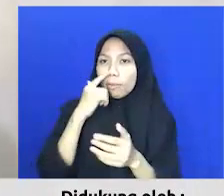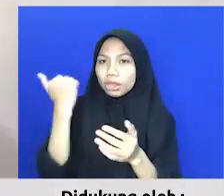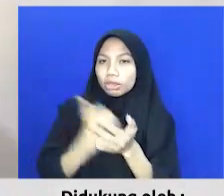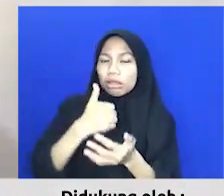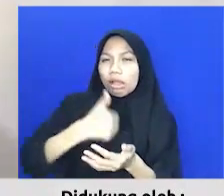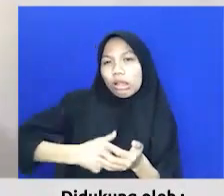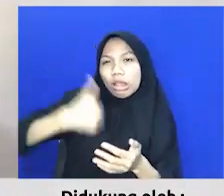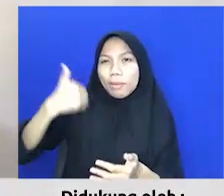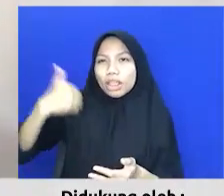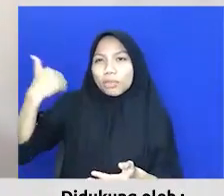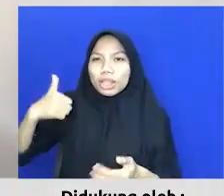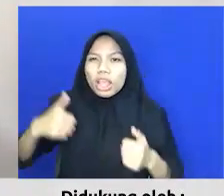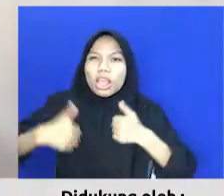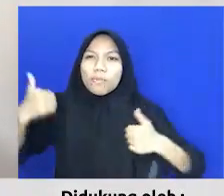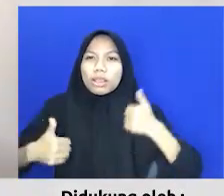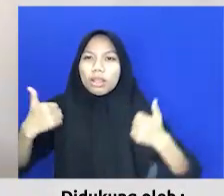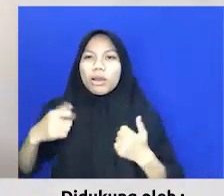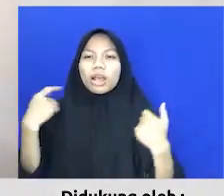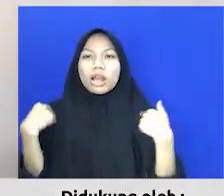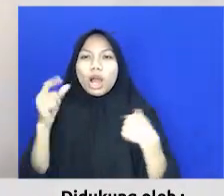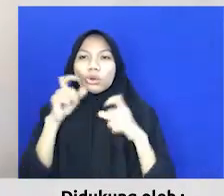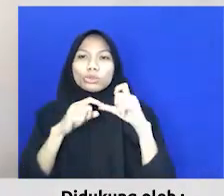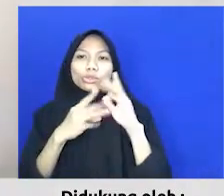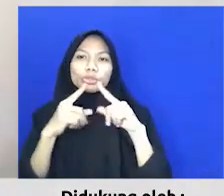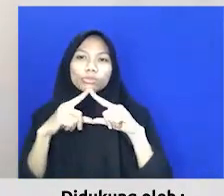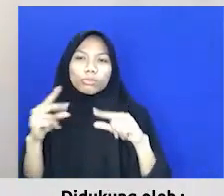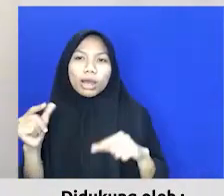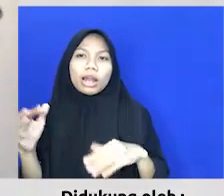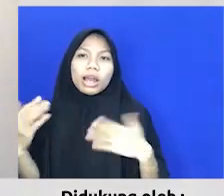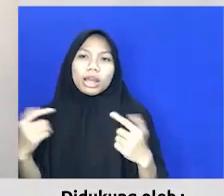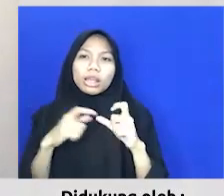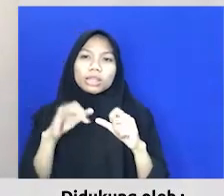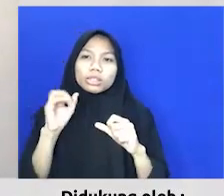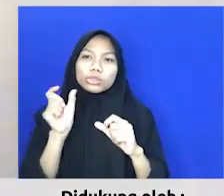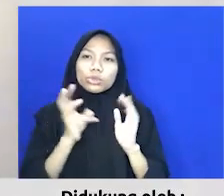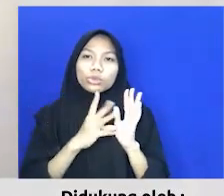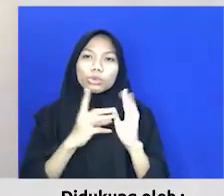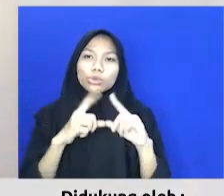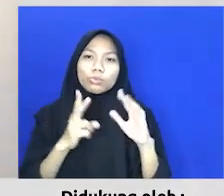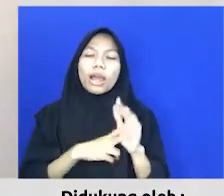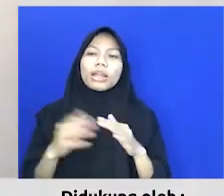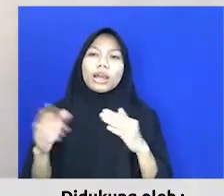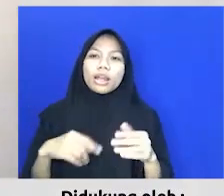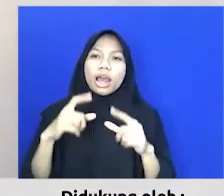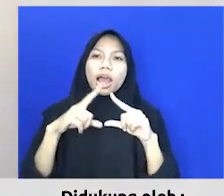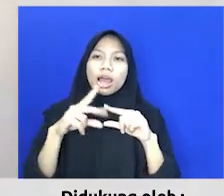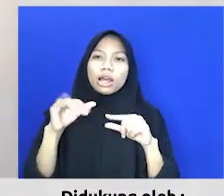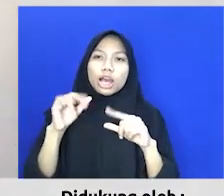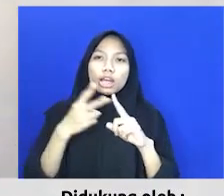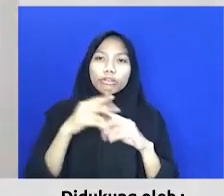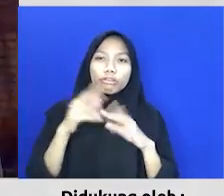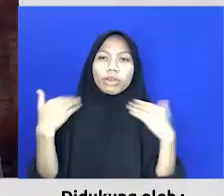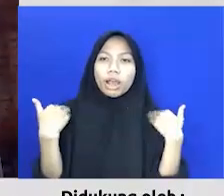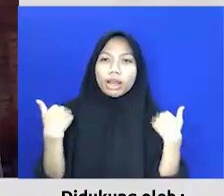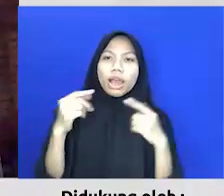bagaimana awalnya tadi ya, skenario pertamanya Pak Alwi. Ya. Wah, ini ngomongin Ismail-Ismail bisa nggak bisa habis nih, Mas.